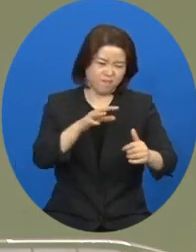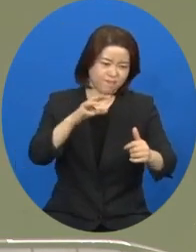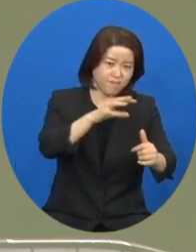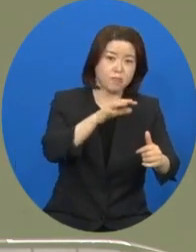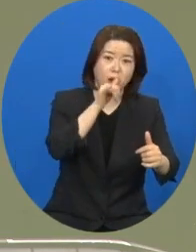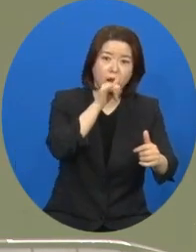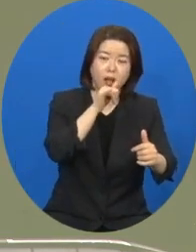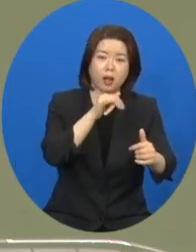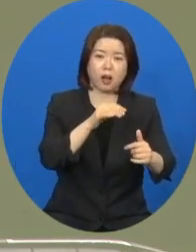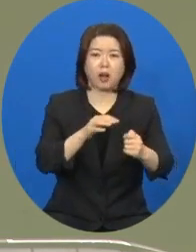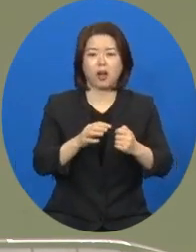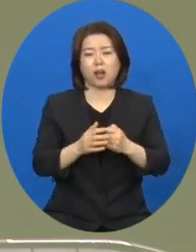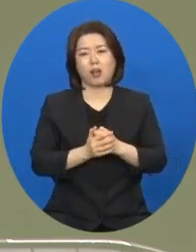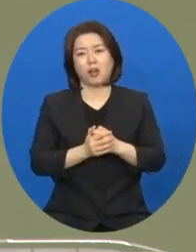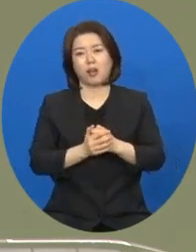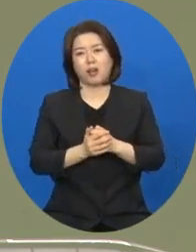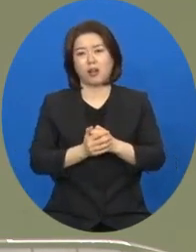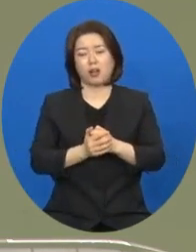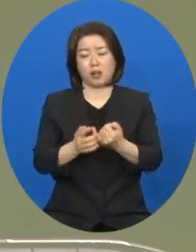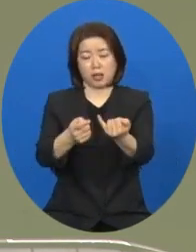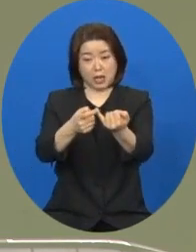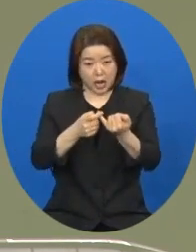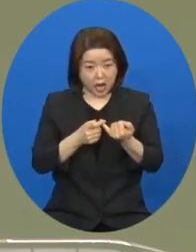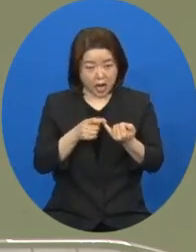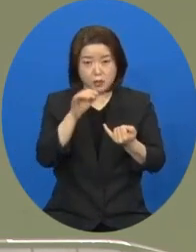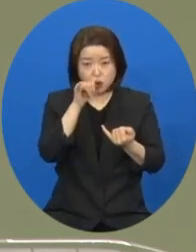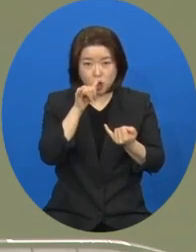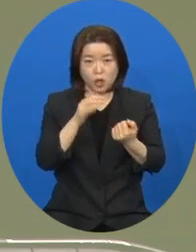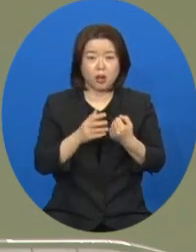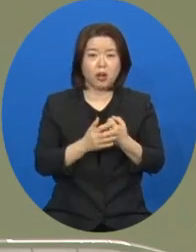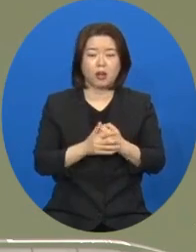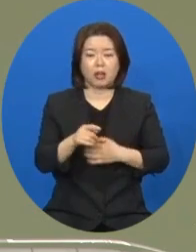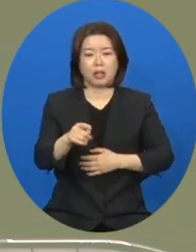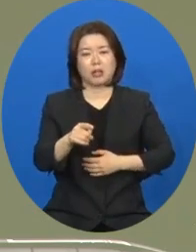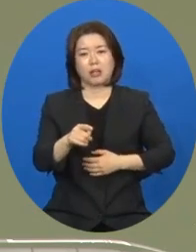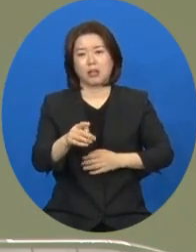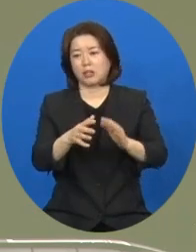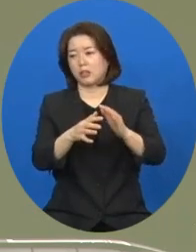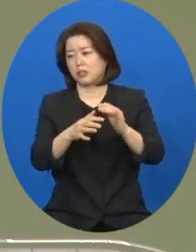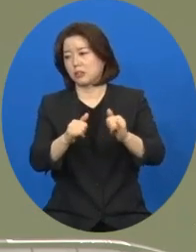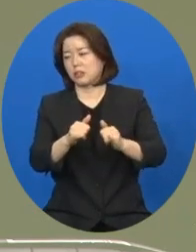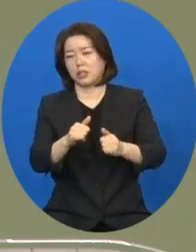하여튼 이 간음을 저질렀다, 사람 취급을 안 해요.